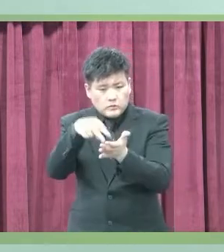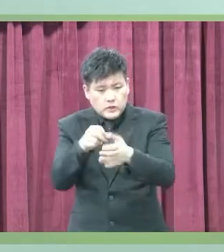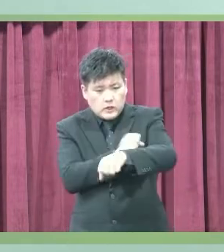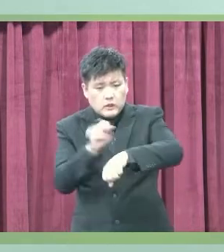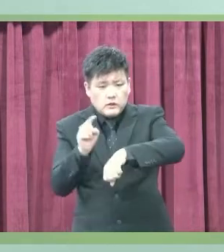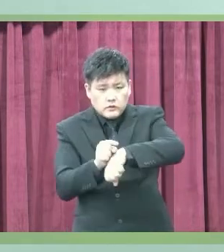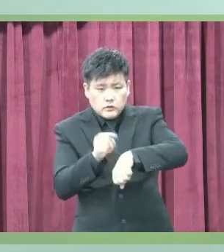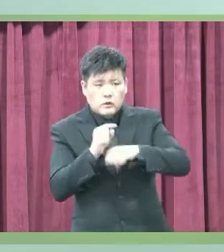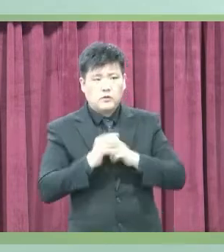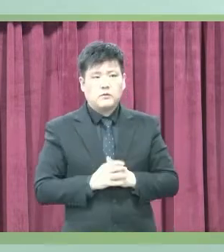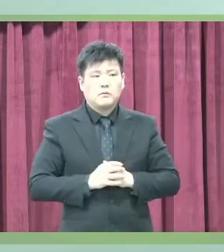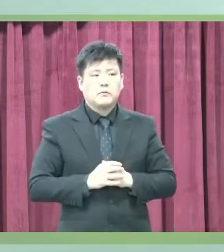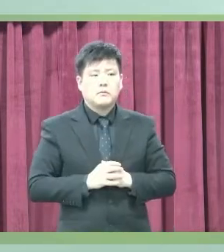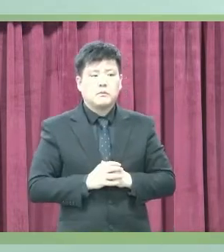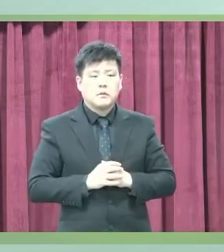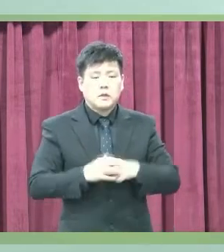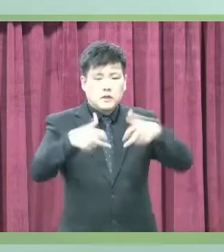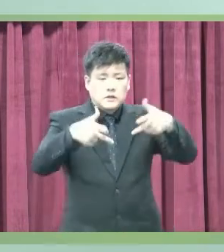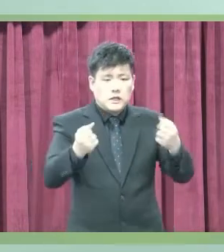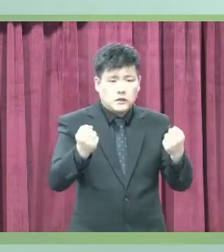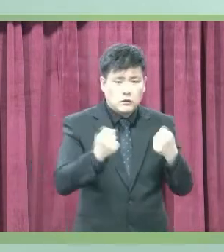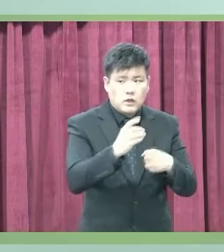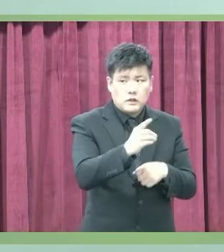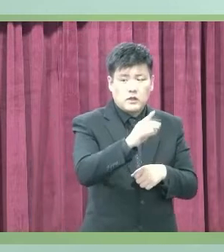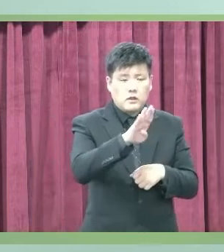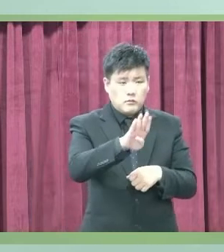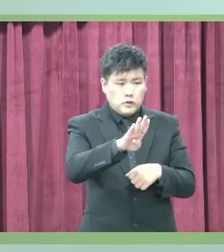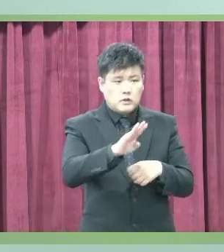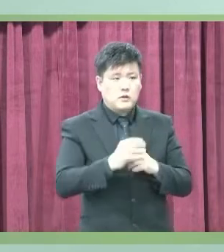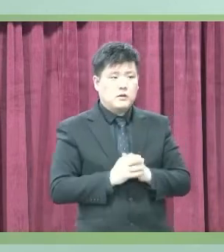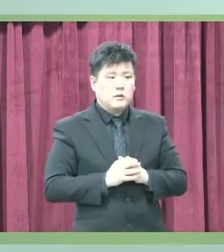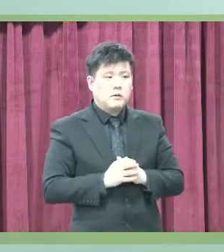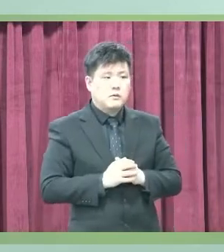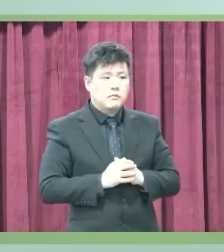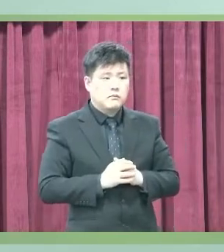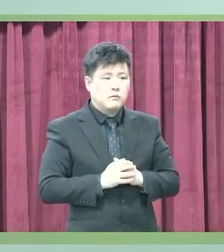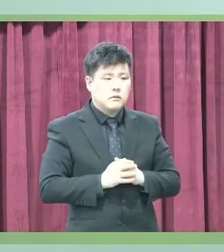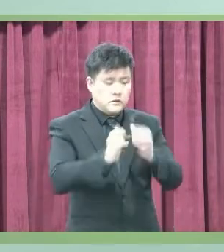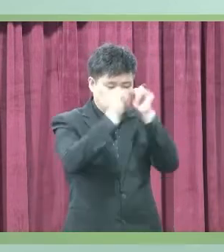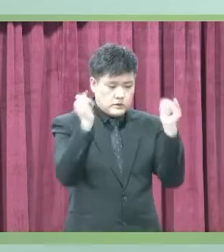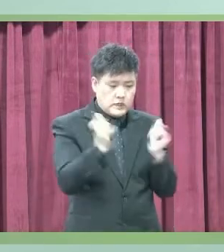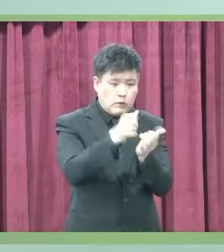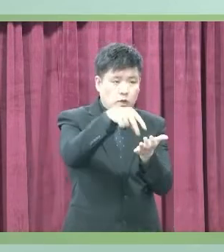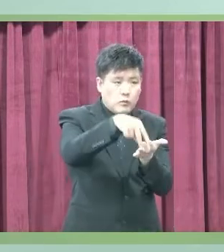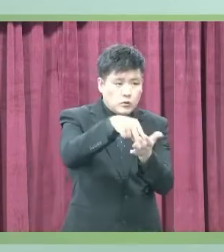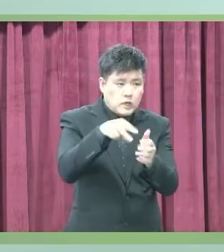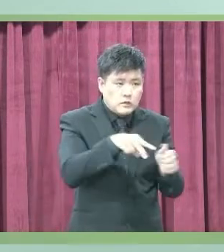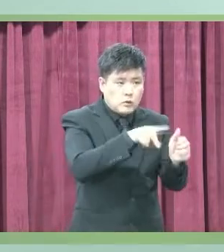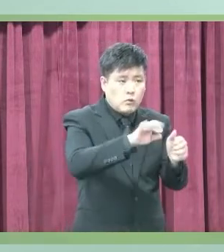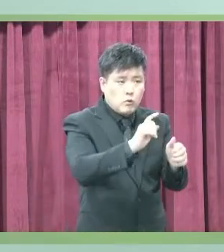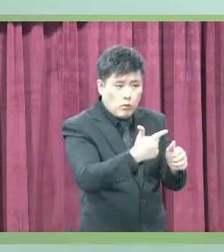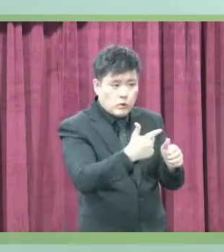건강검진 수검자 및 미수검자의 건강 DB는 한국사회보장정보원의 장애인 등록 정보와 국민건강보험공단의